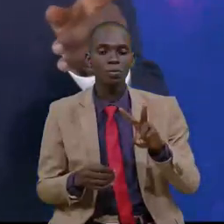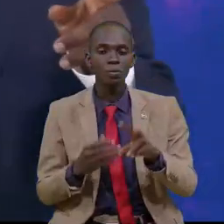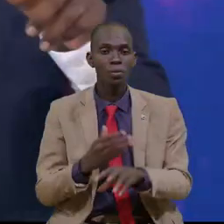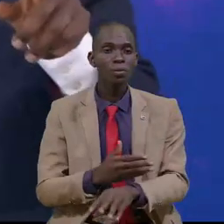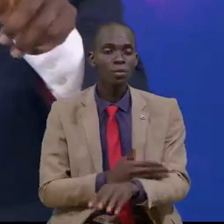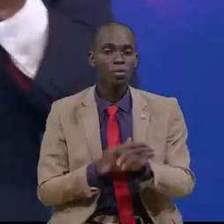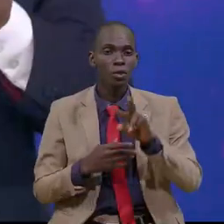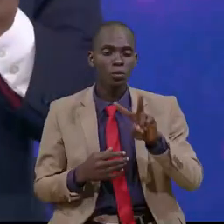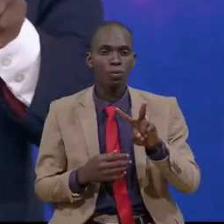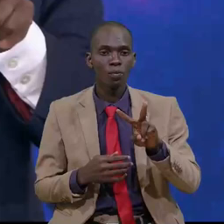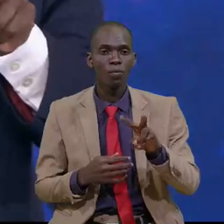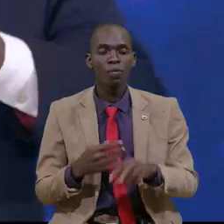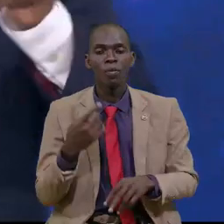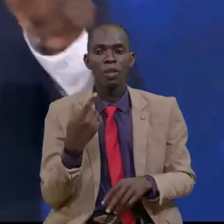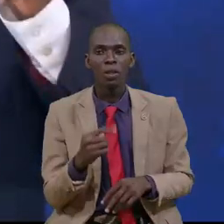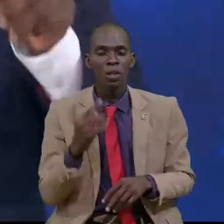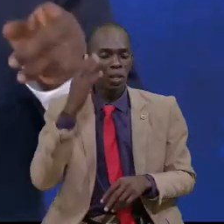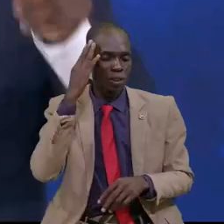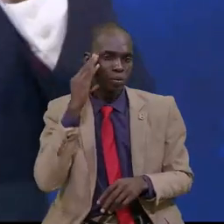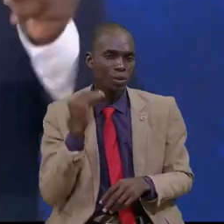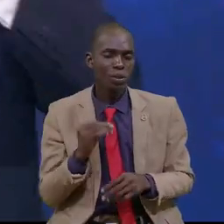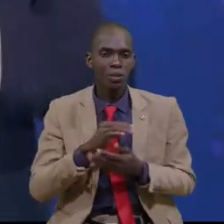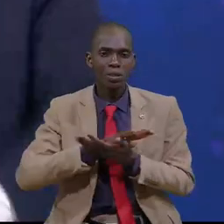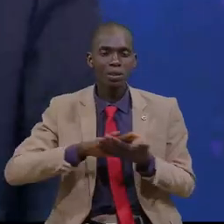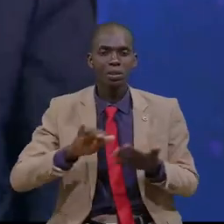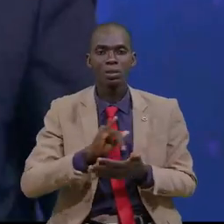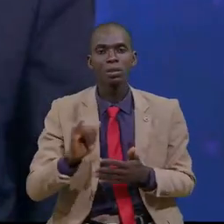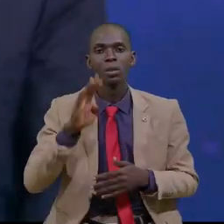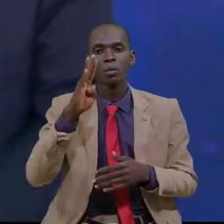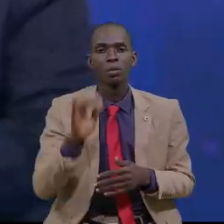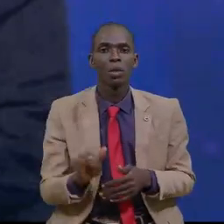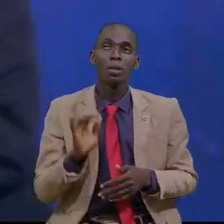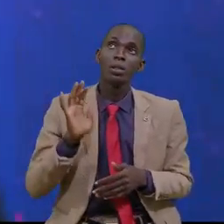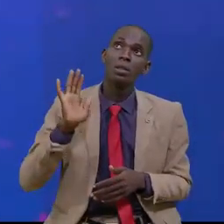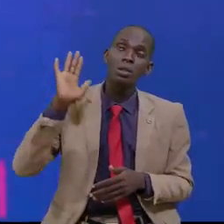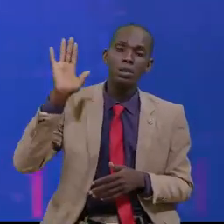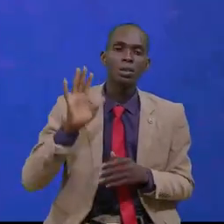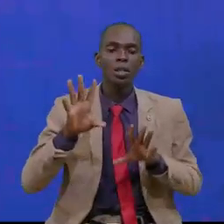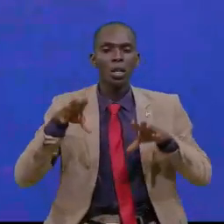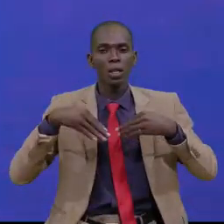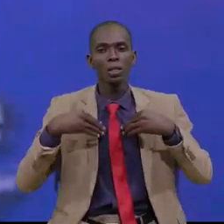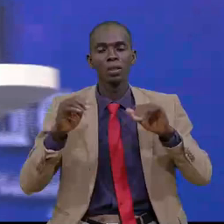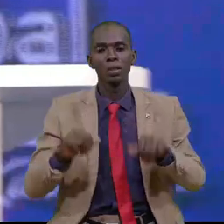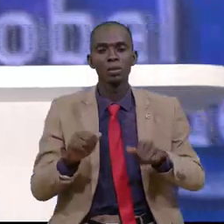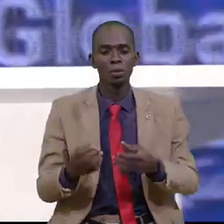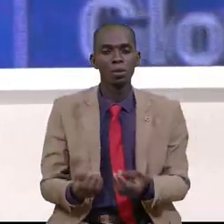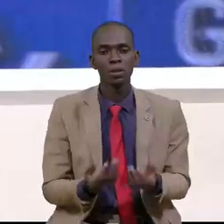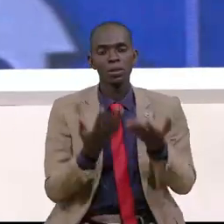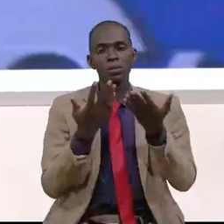maintenant, l'expérience de la purification par son sacrifice